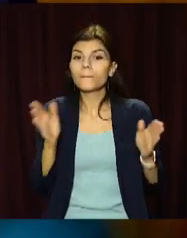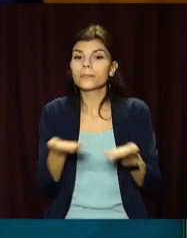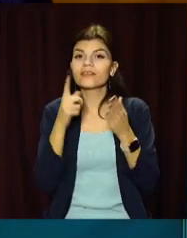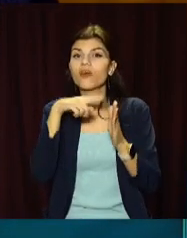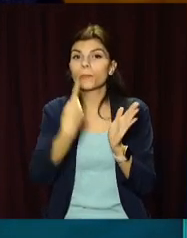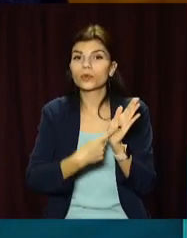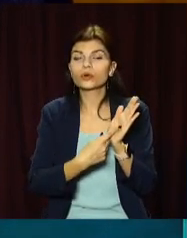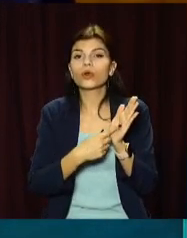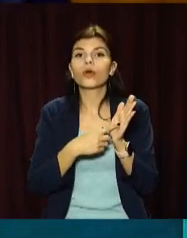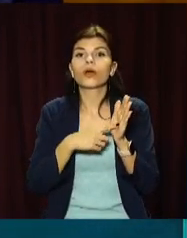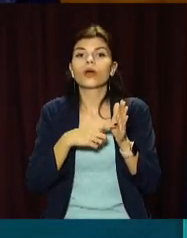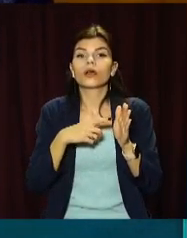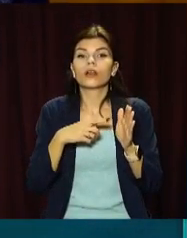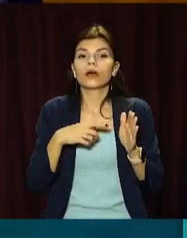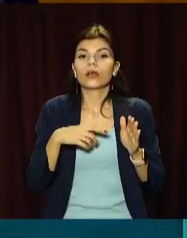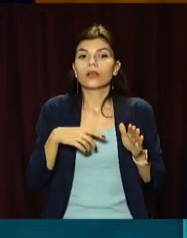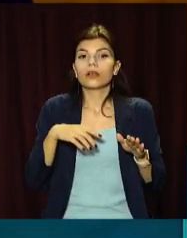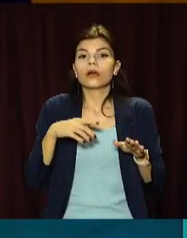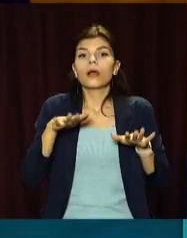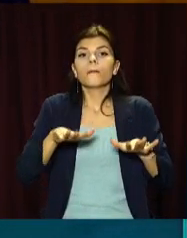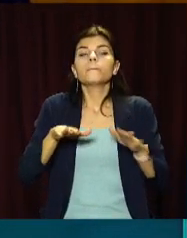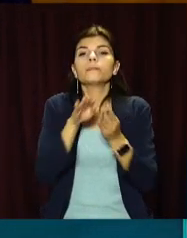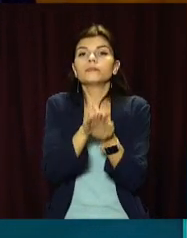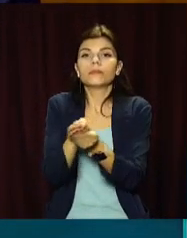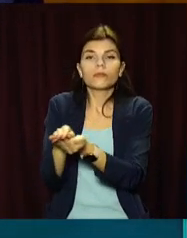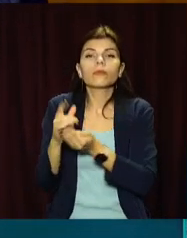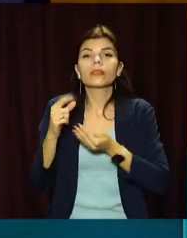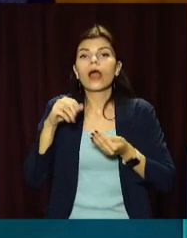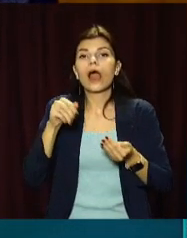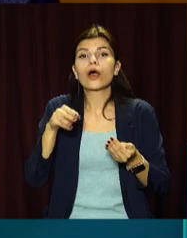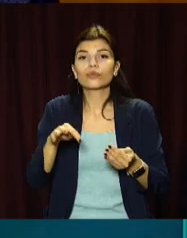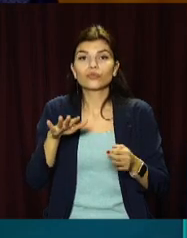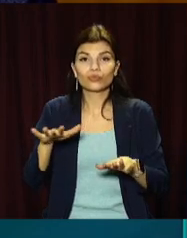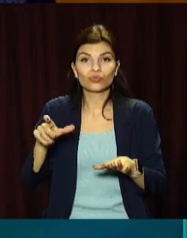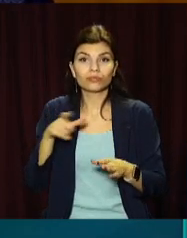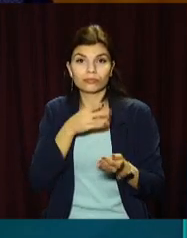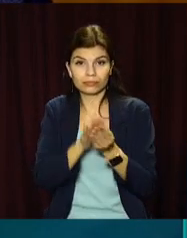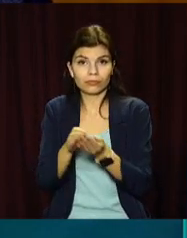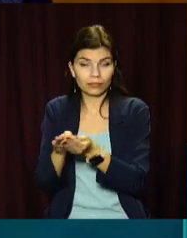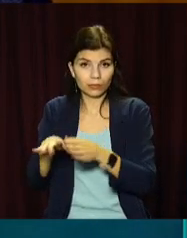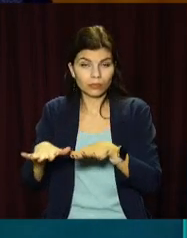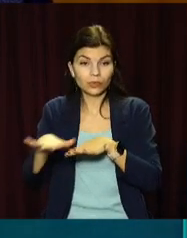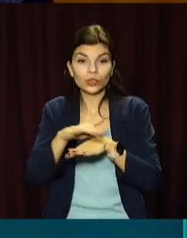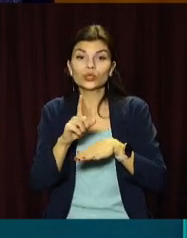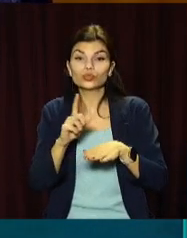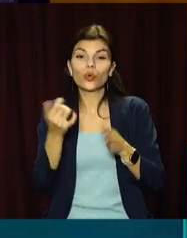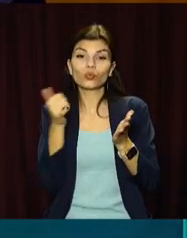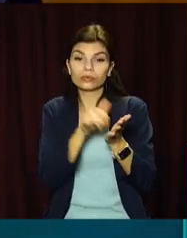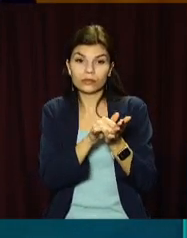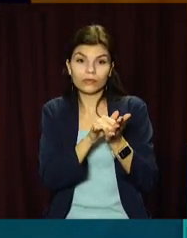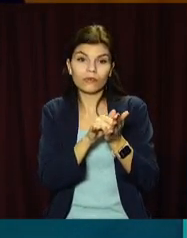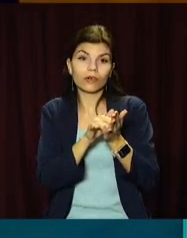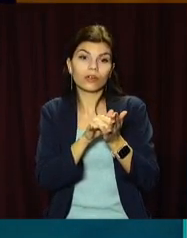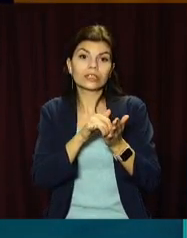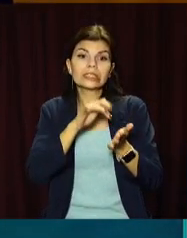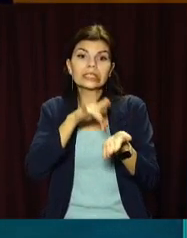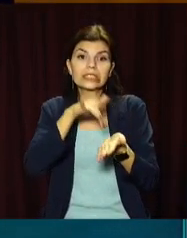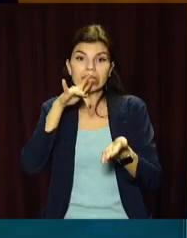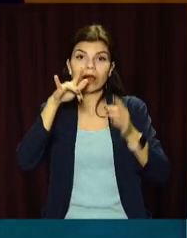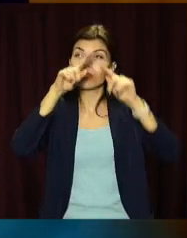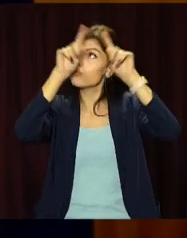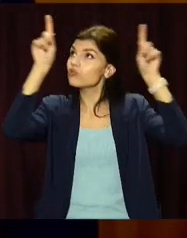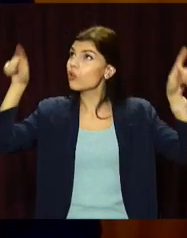по кладовищу, там де поховані учасники бойових дій АТО, щоб установити основну центральну